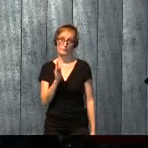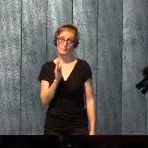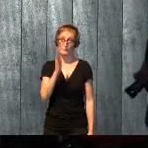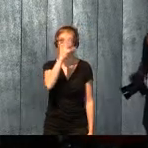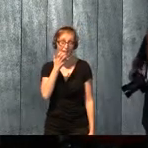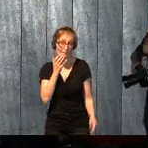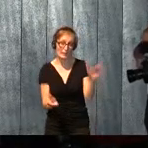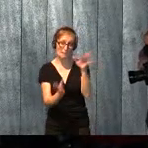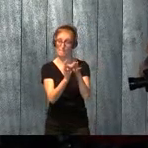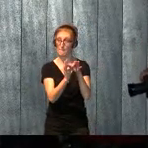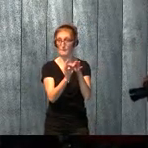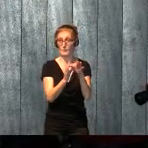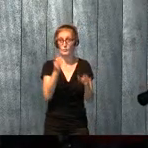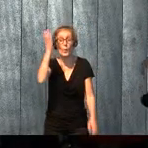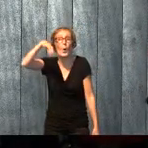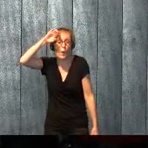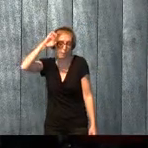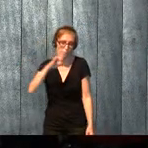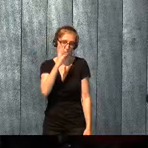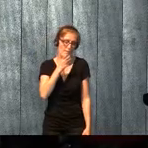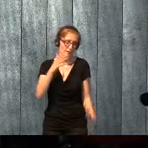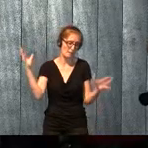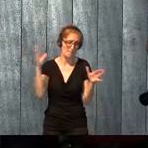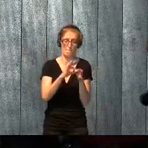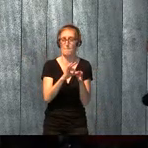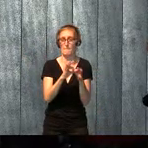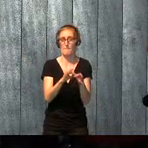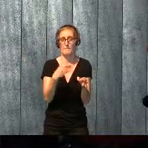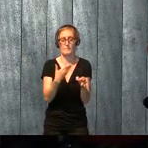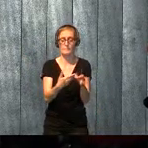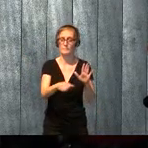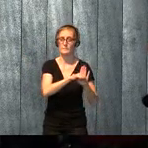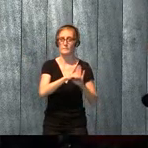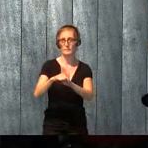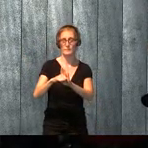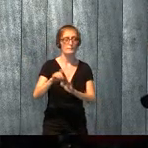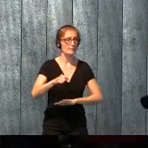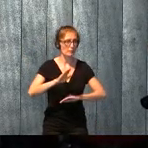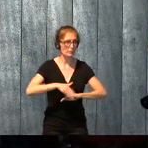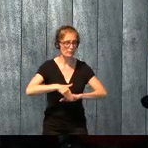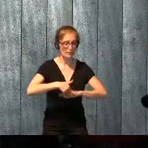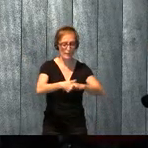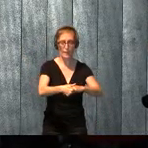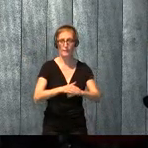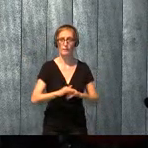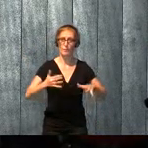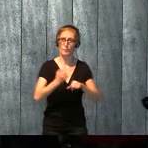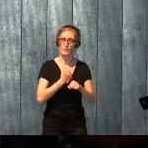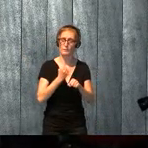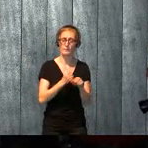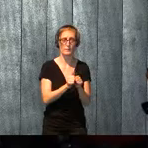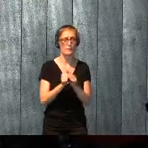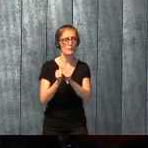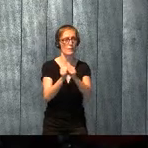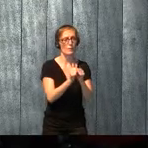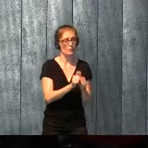ont destin lié. Et pour moi, c'est une priorité absolue. Alors, c'est une affaire d'aide, bien entendu, de coopération. Mais je pense